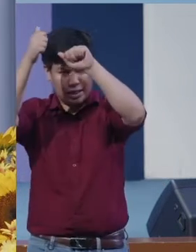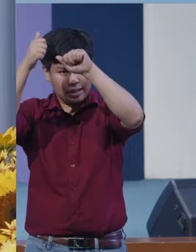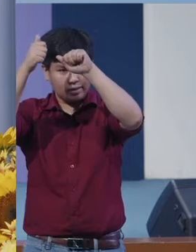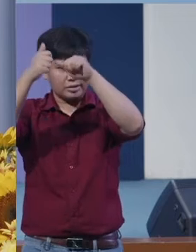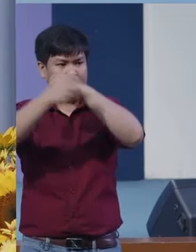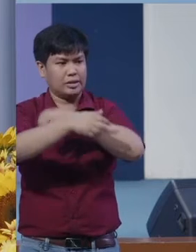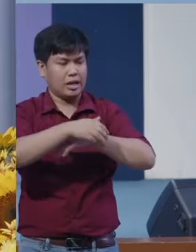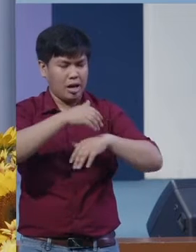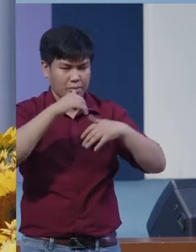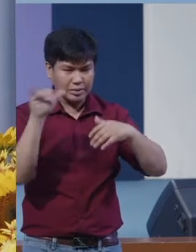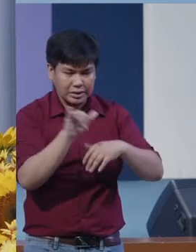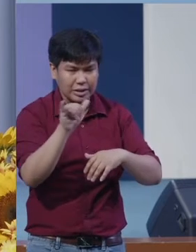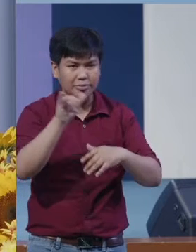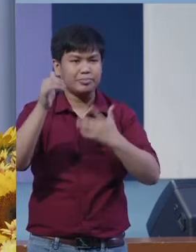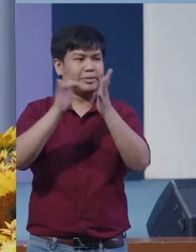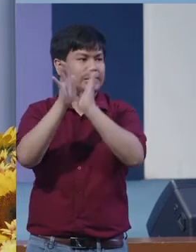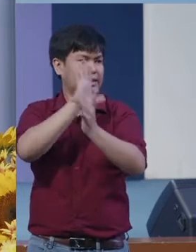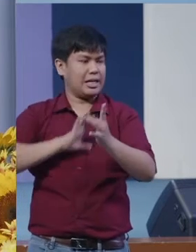of the Lord.